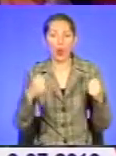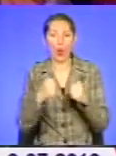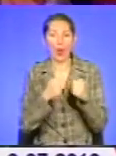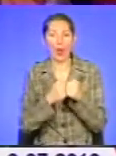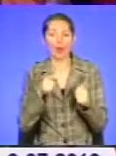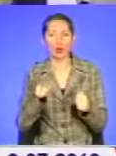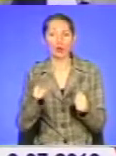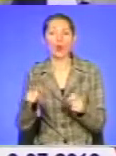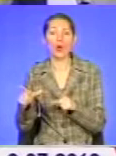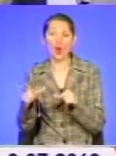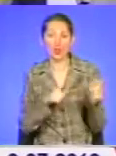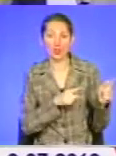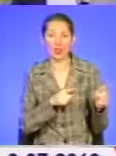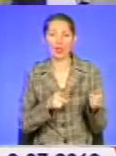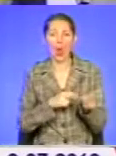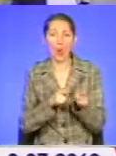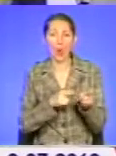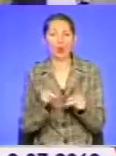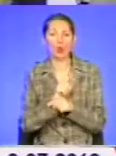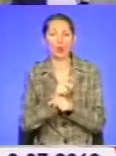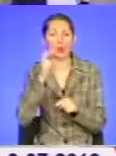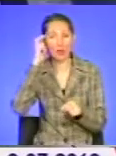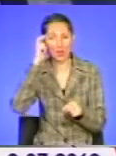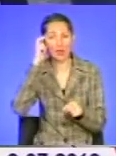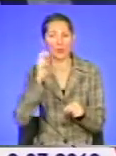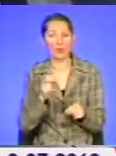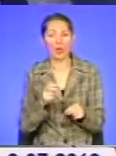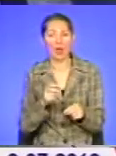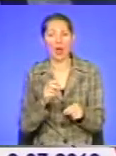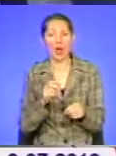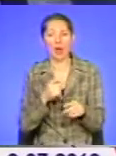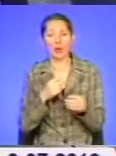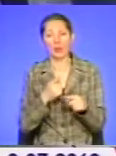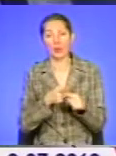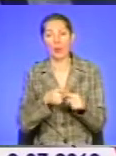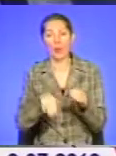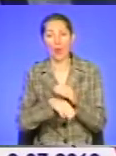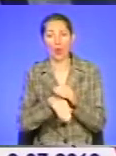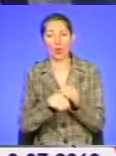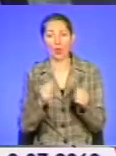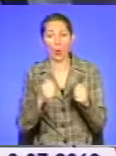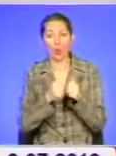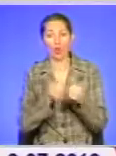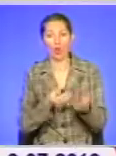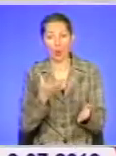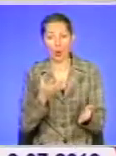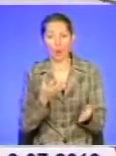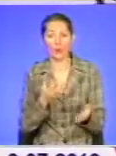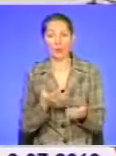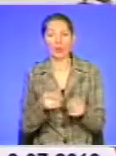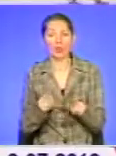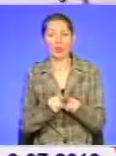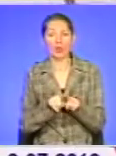«Тернопіль-Київ» напівпорожній. Ще один спосіб добратися до Києва – приватні автобуси. Однак тернополяни кажуть, що це і дорого, і